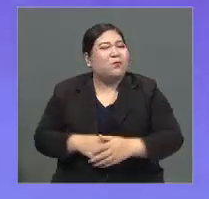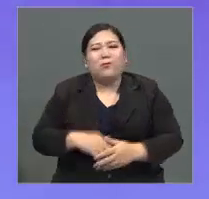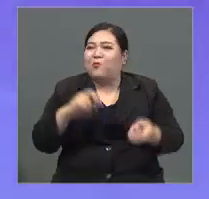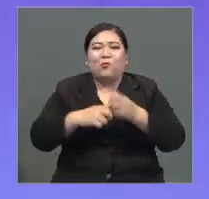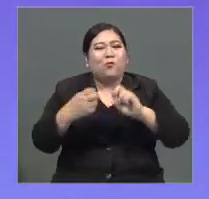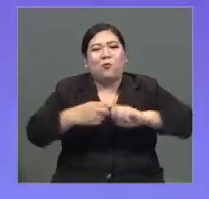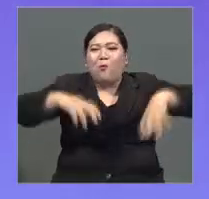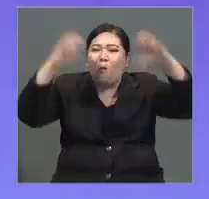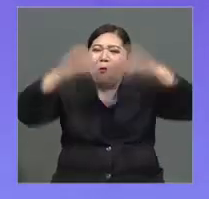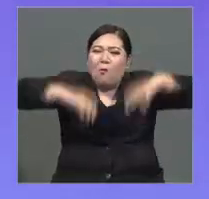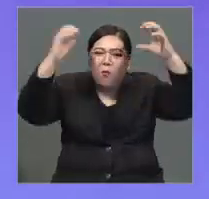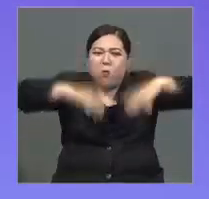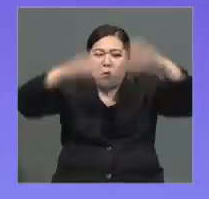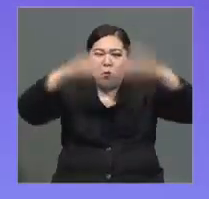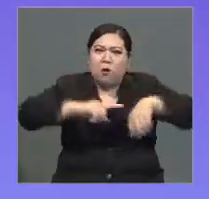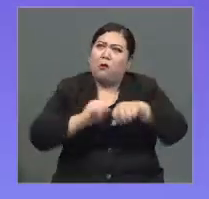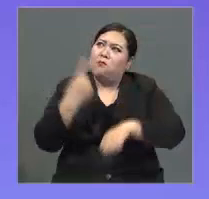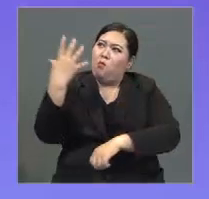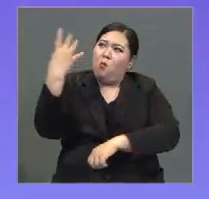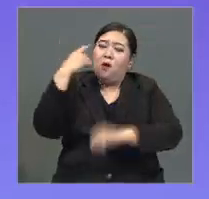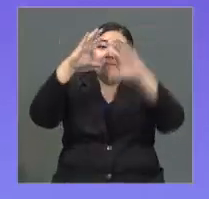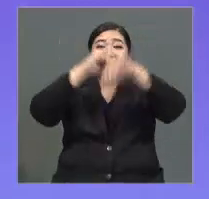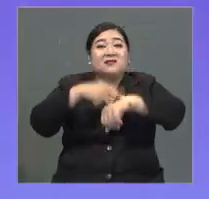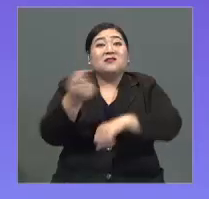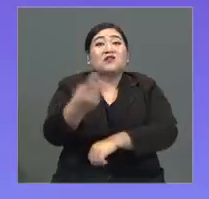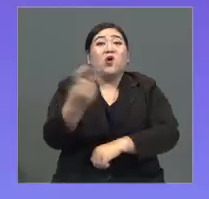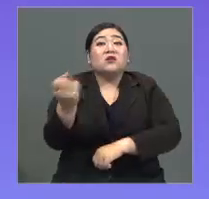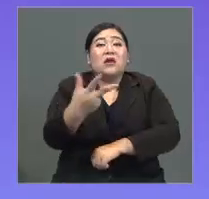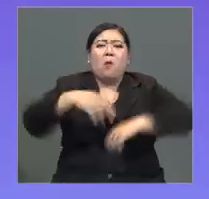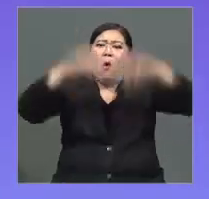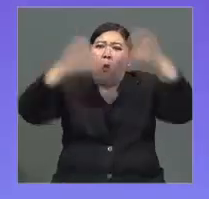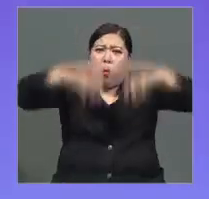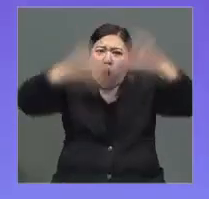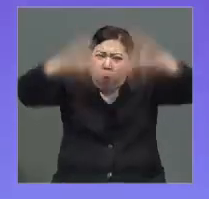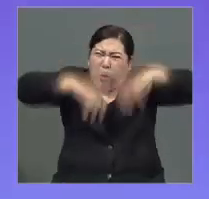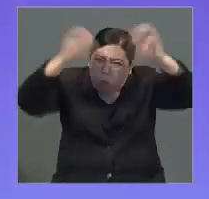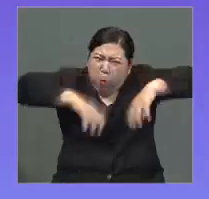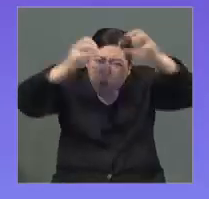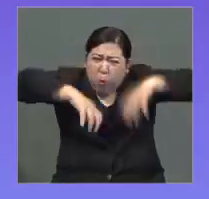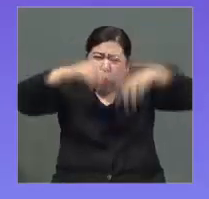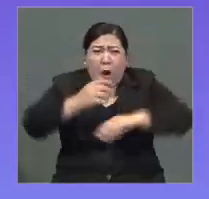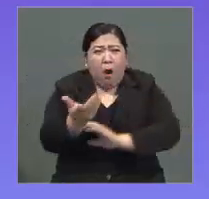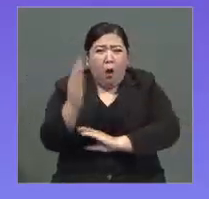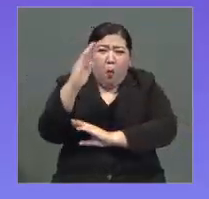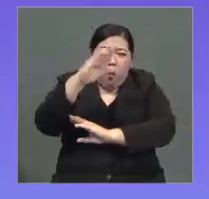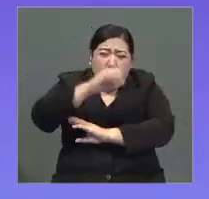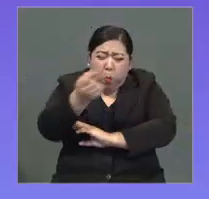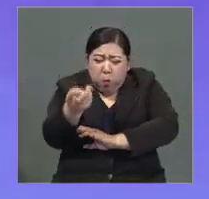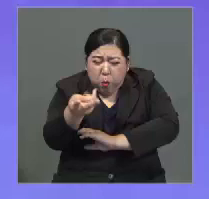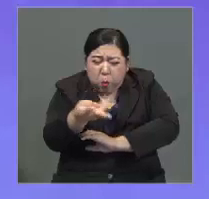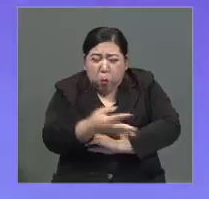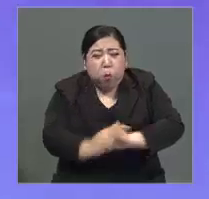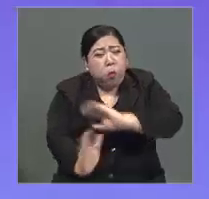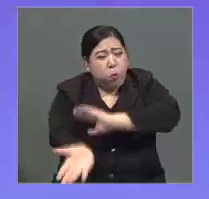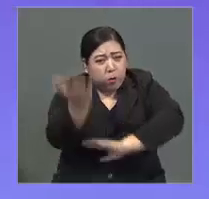ฝนตกมาตงแต่ประมาณชัดตี 2 ตี 3 ใของเทพหาหะครตกและตกหนักตกแรงด้วยนะครัไม่หยุดบางแห่ง